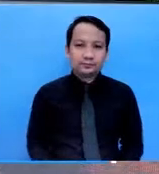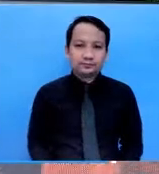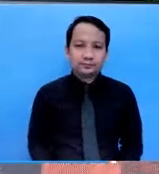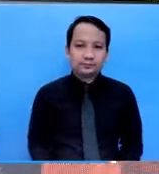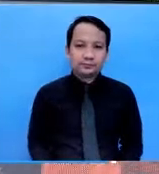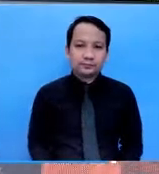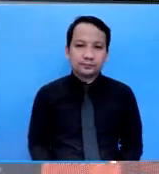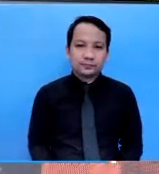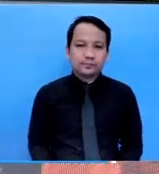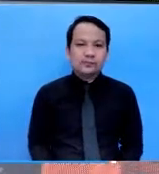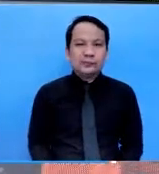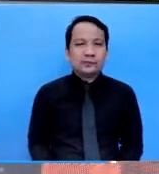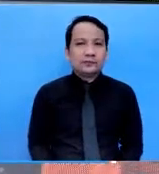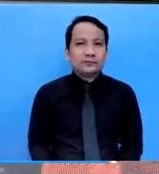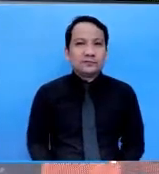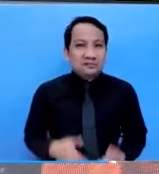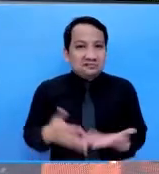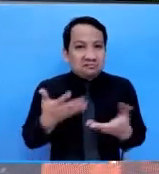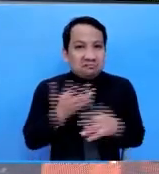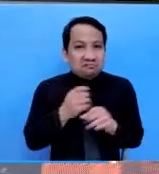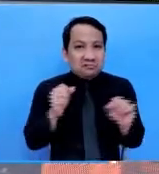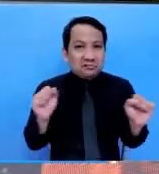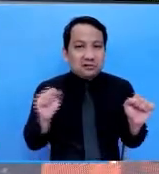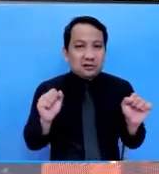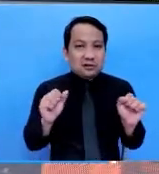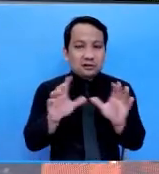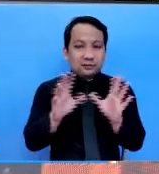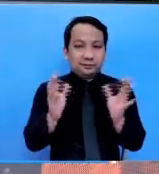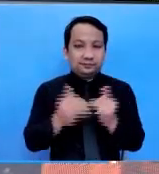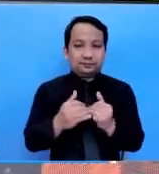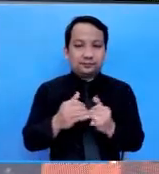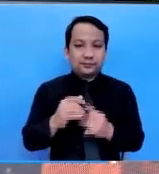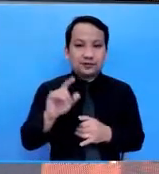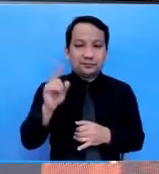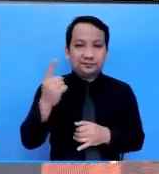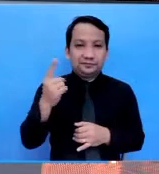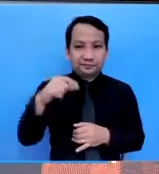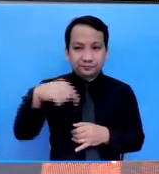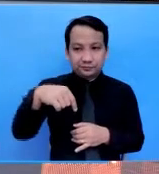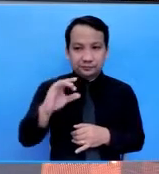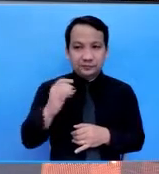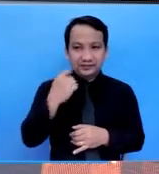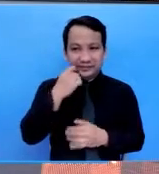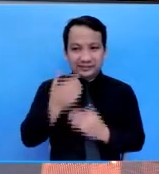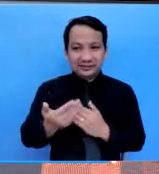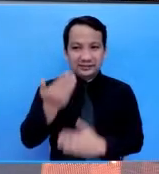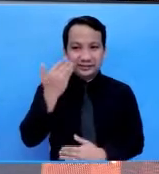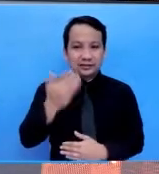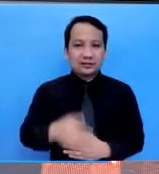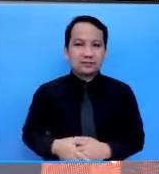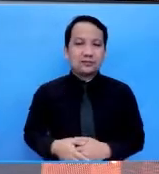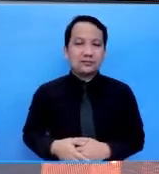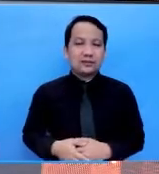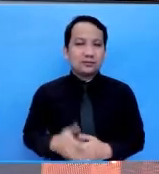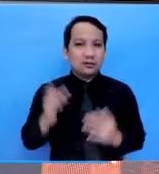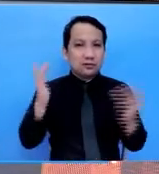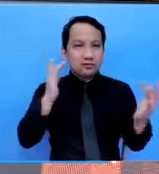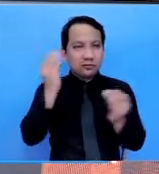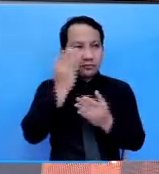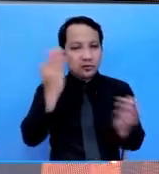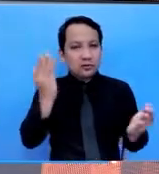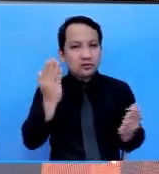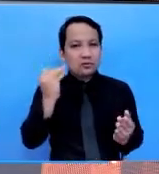Wala nang naisalbang gamit ang mga nasunugan sa barangay Unang Sigaw sa Quezon City kaninang madaling araw. Nataranta naman ang mga kapitbahay